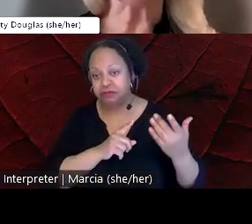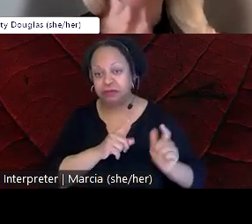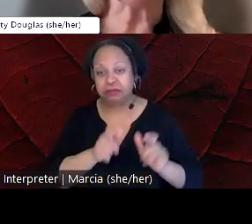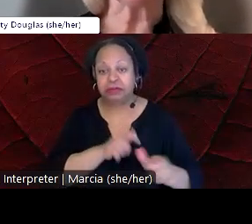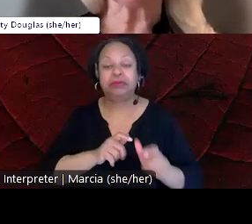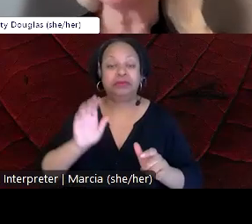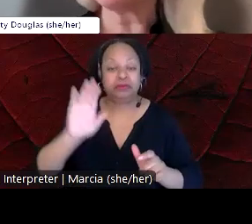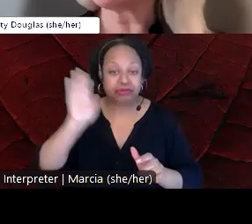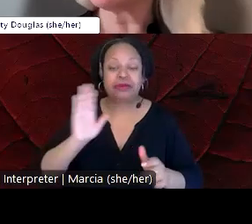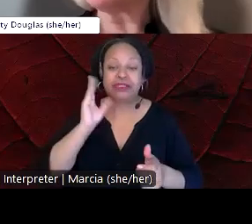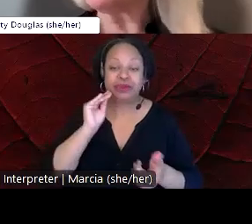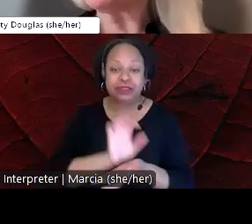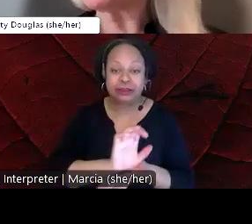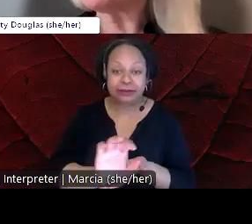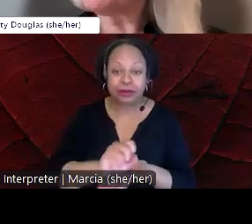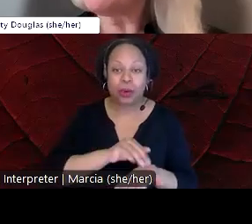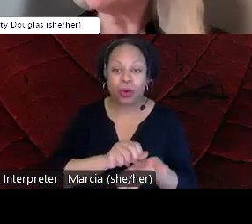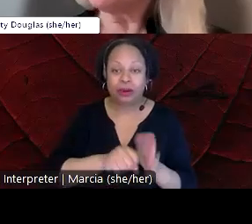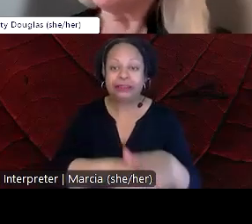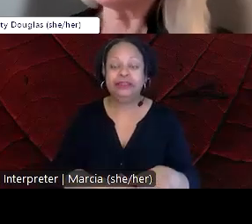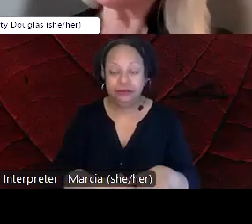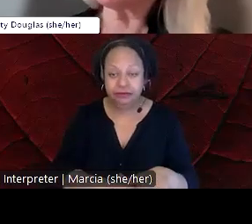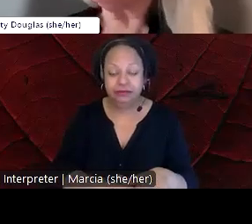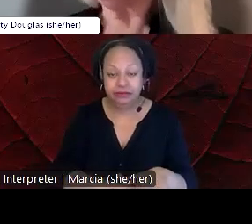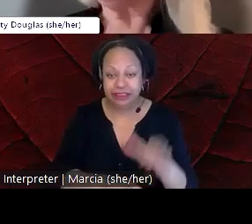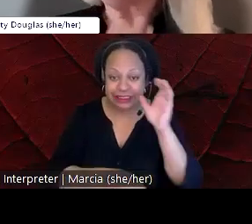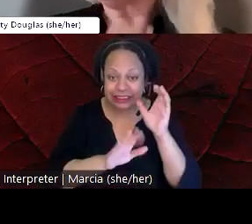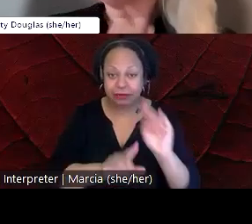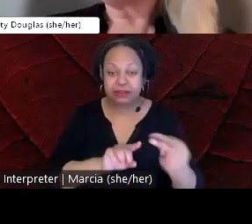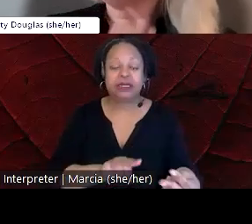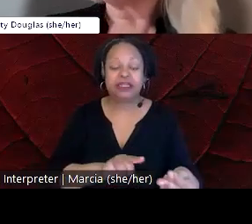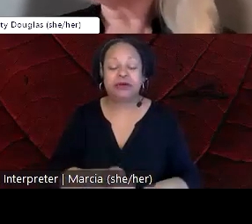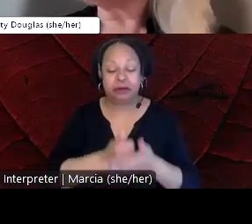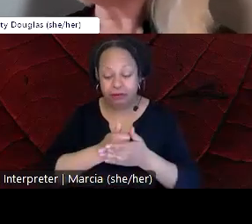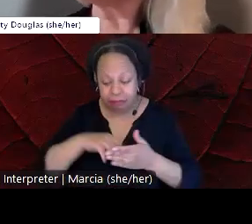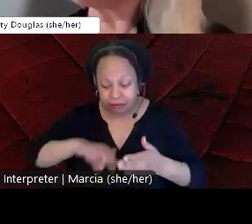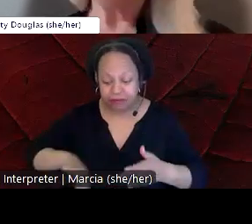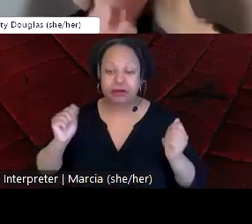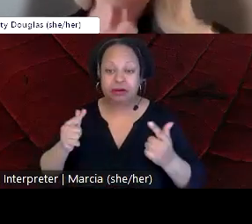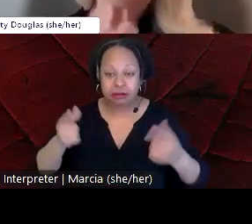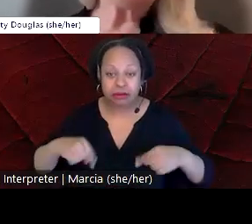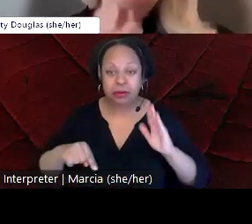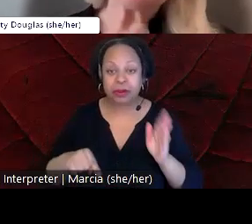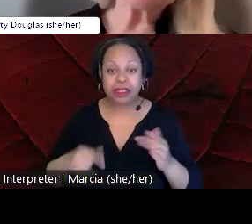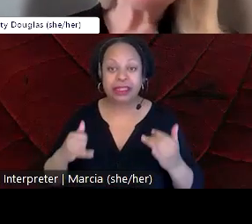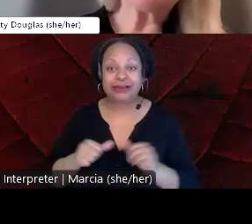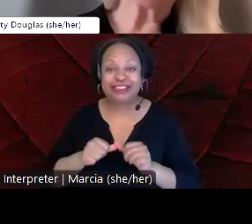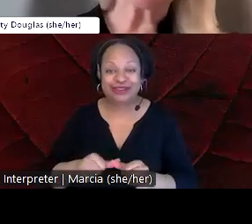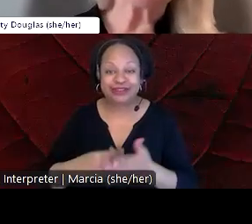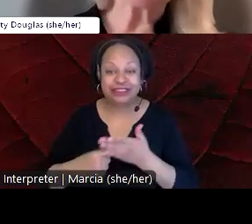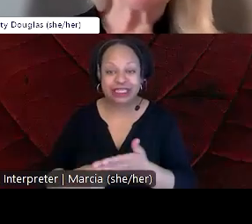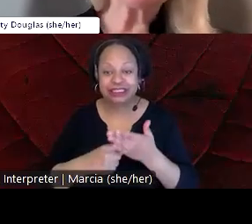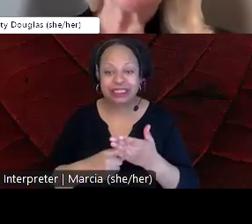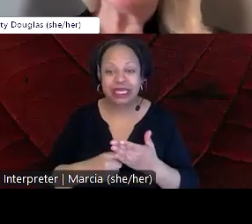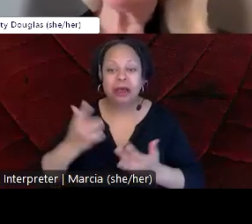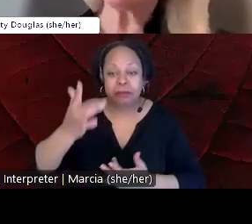donc avoir avec les gens qui ont été précédemment exclus ou marginalisés. Maintenant,